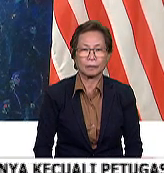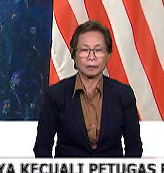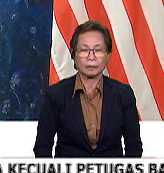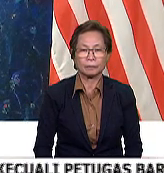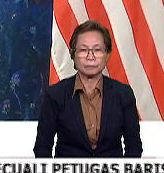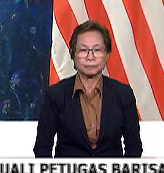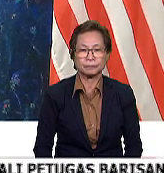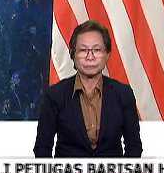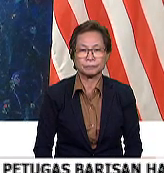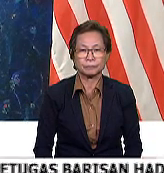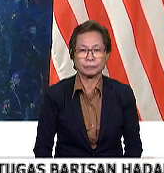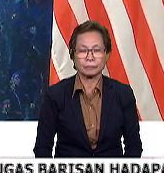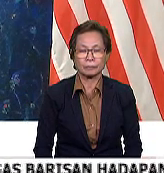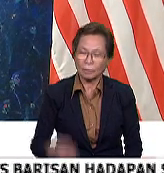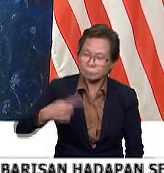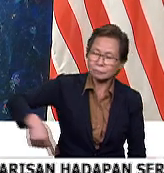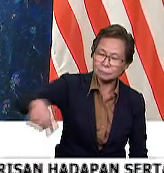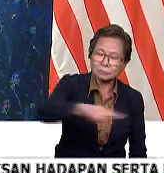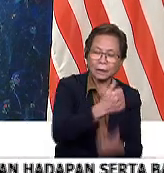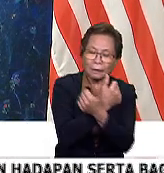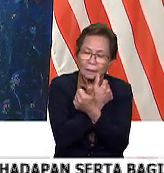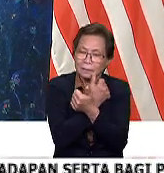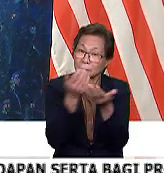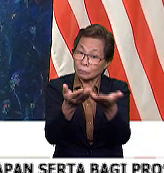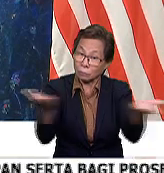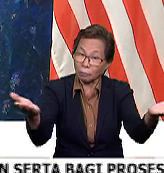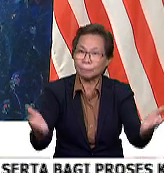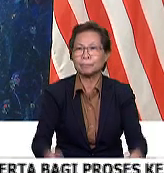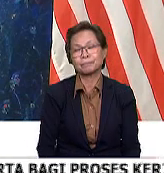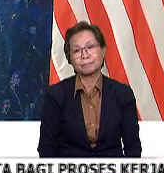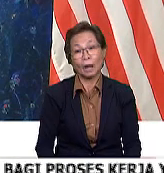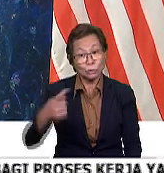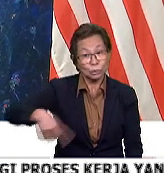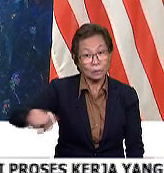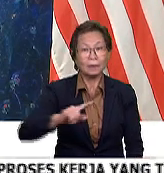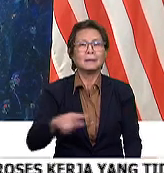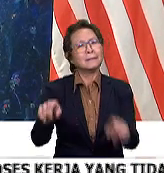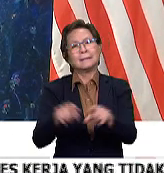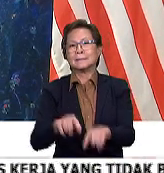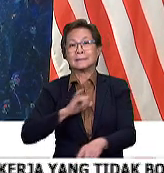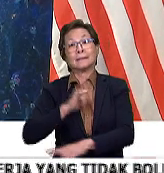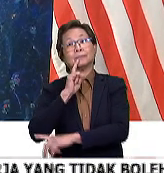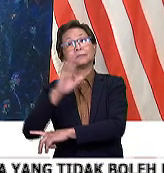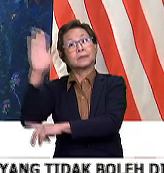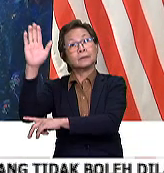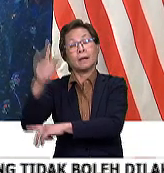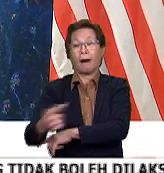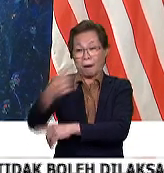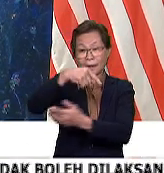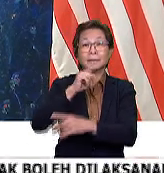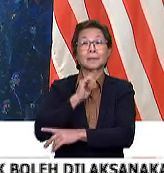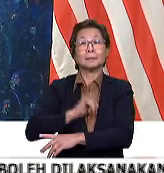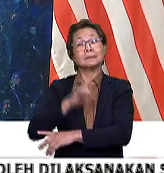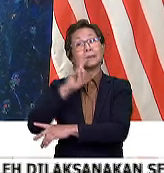story Lestari yang saya kasihi sekian I make steam ada yang dijanjikan Hari ini